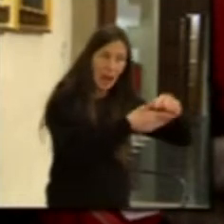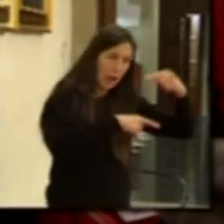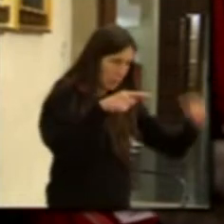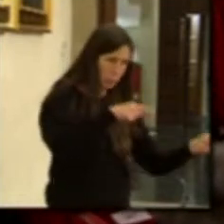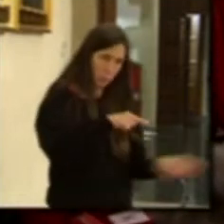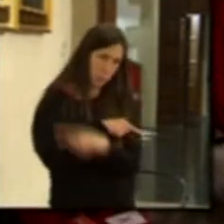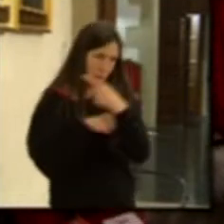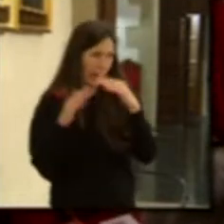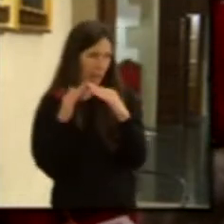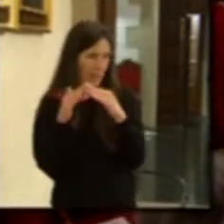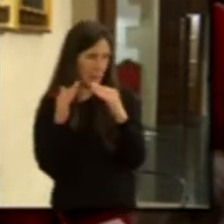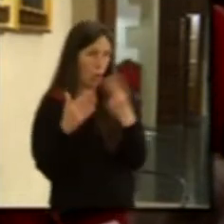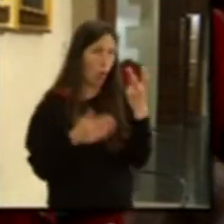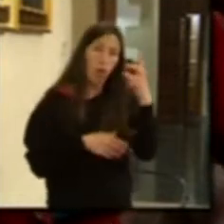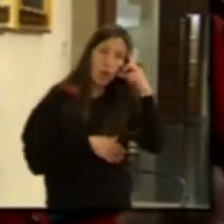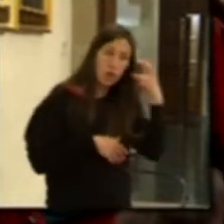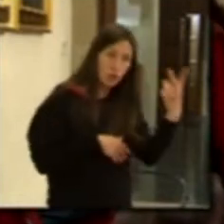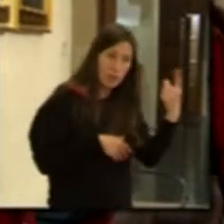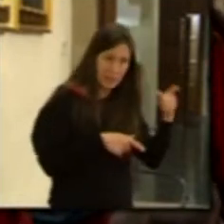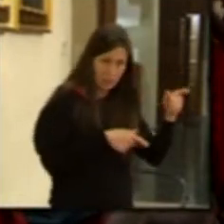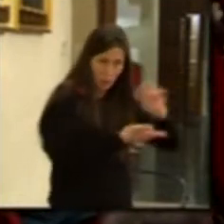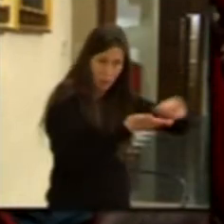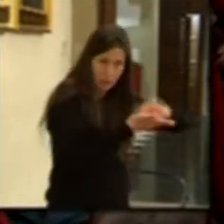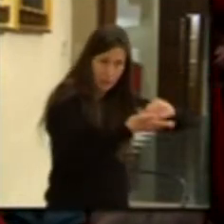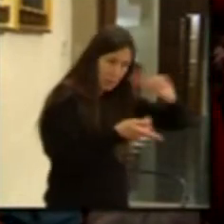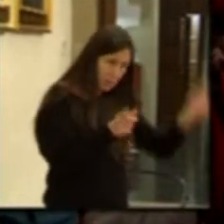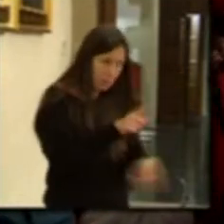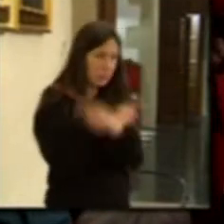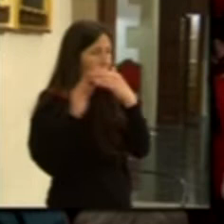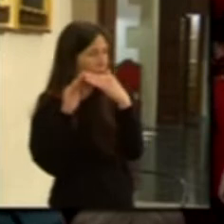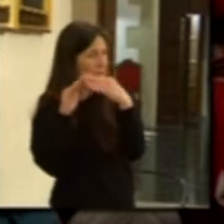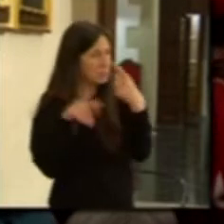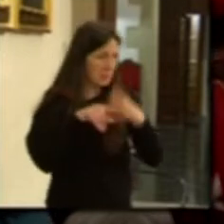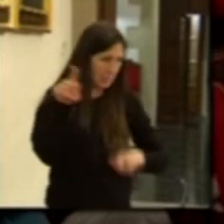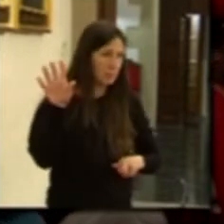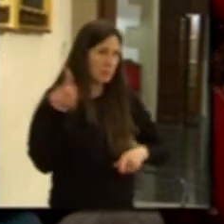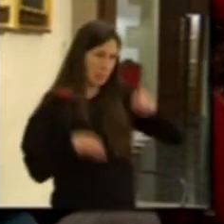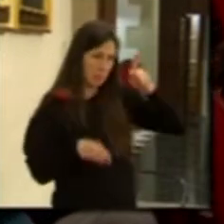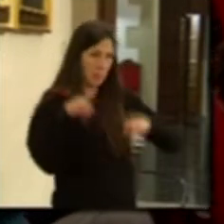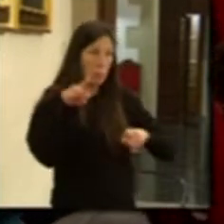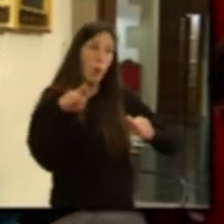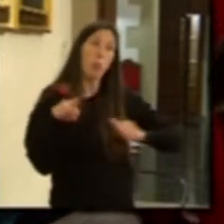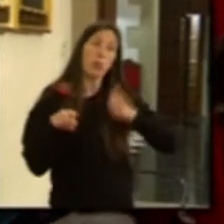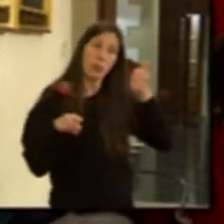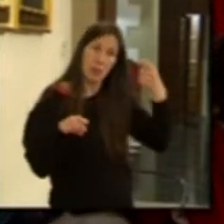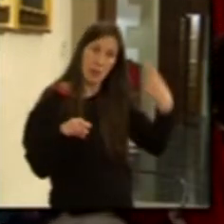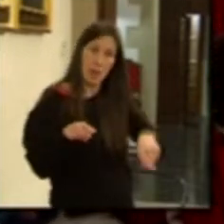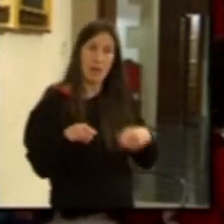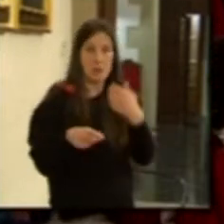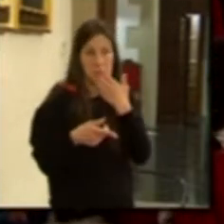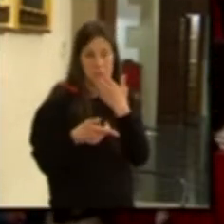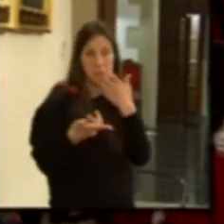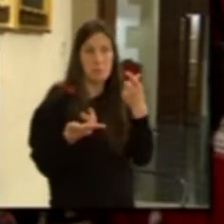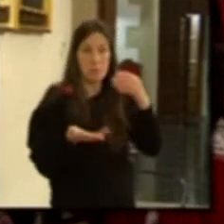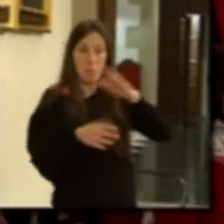d'ara 2 dies i prou. Per tant, pot ser que el teletreball es quedi. Però ja veureu que això també és una oportunitat, i per algunes ciutats més